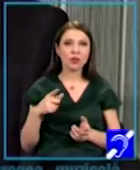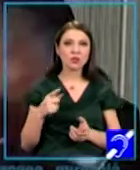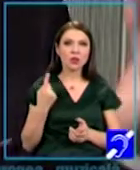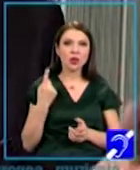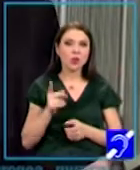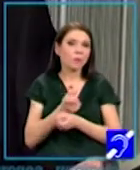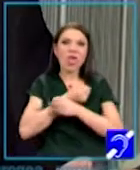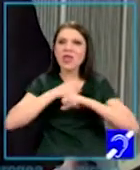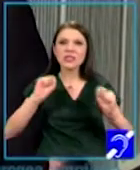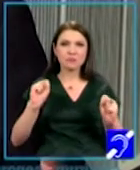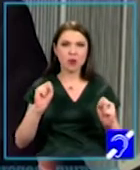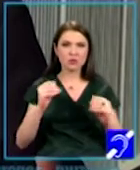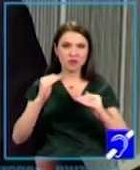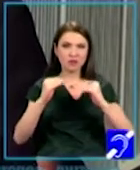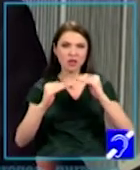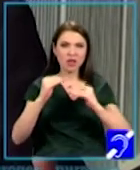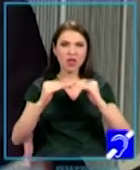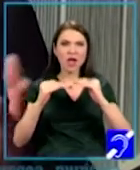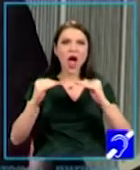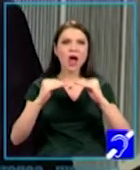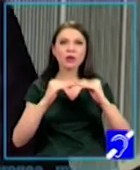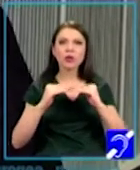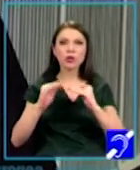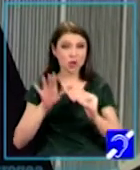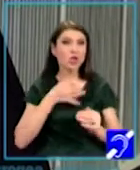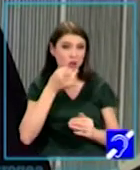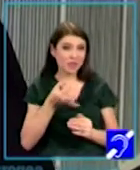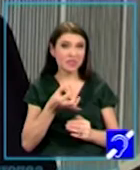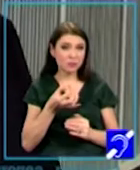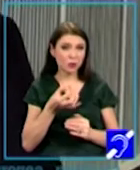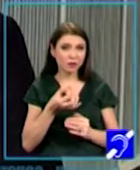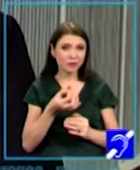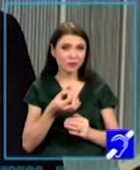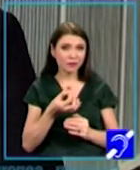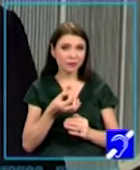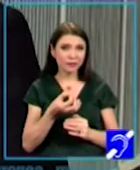o explozie de armonice. Și să vă mai spun ceva.